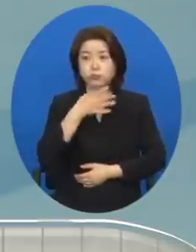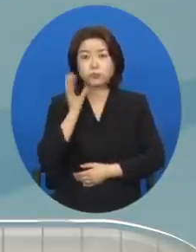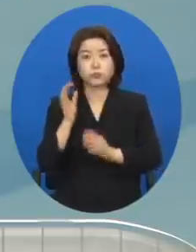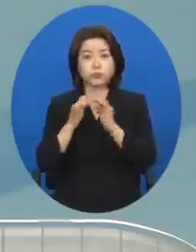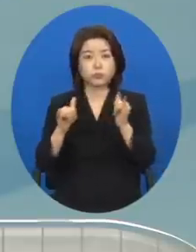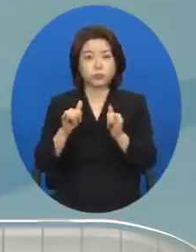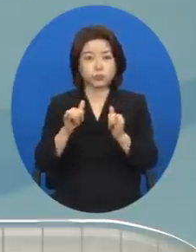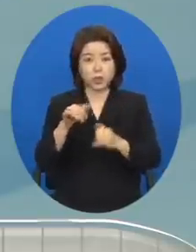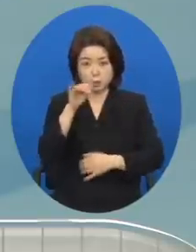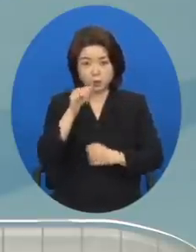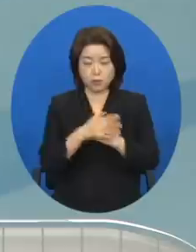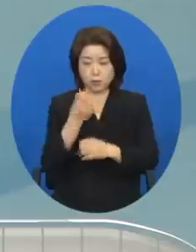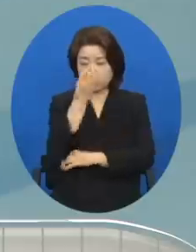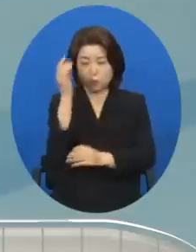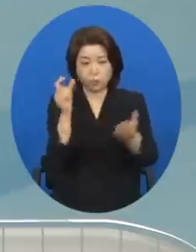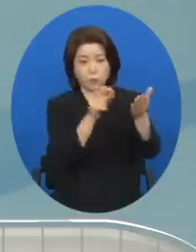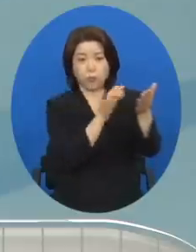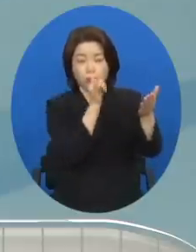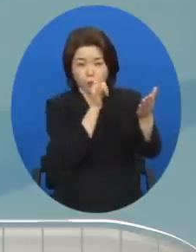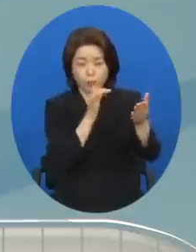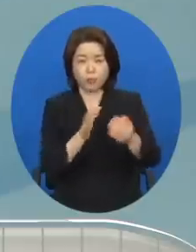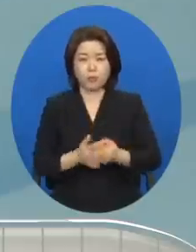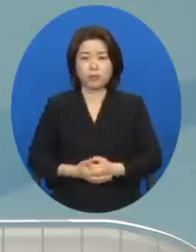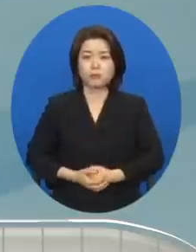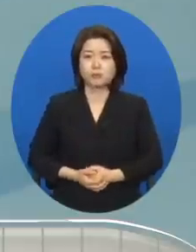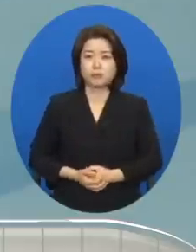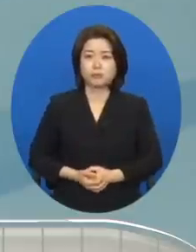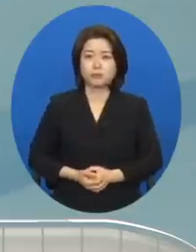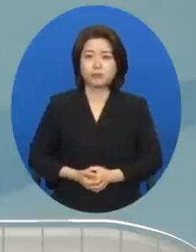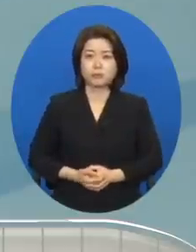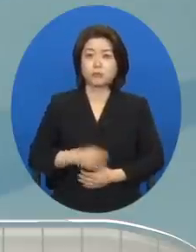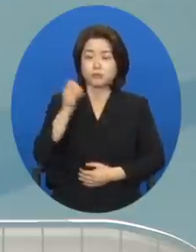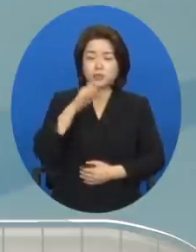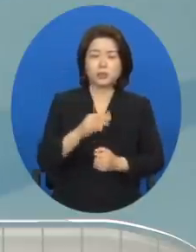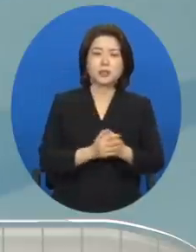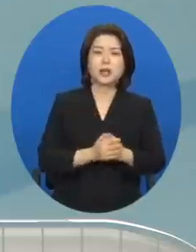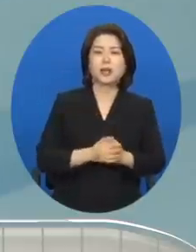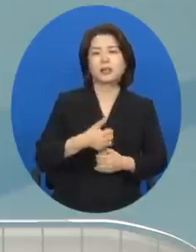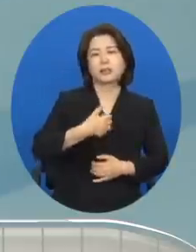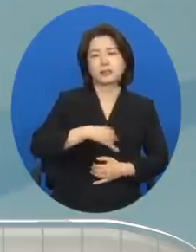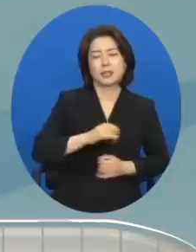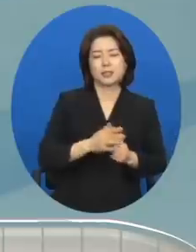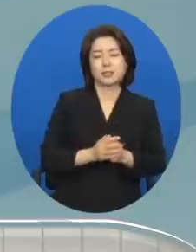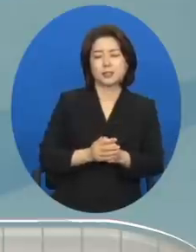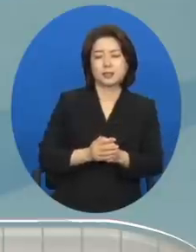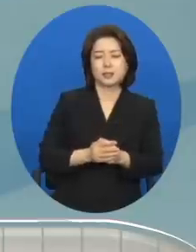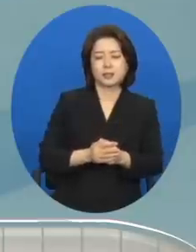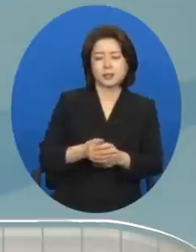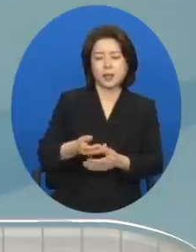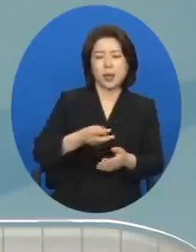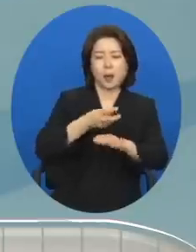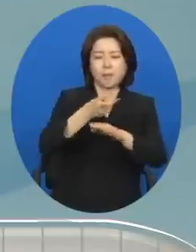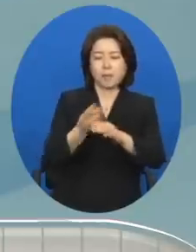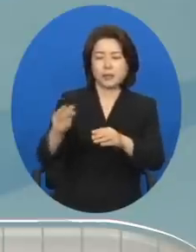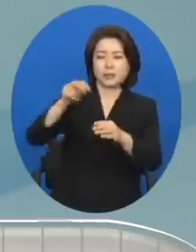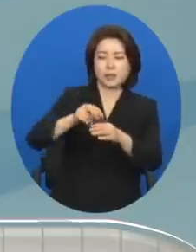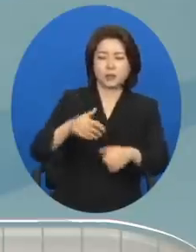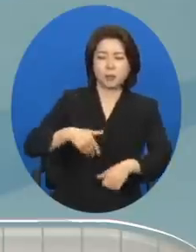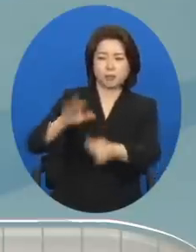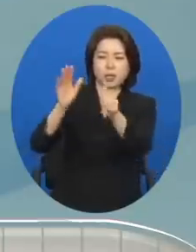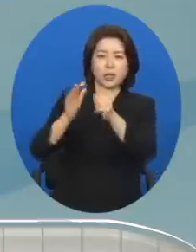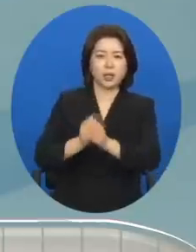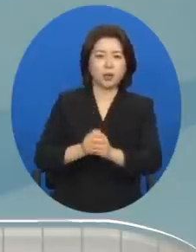계시다고 신문에 난 적이 있습니다. 그냥 버린 거예요. 자녀들이 고속버스 태워서 그냥